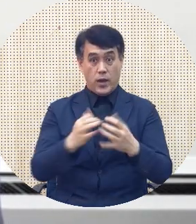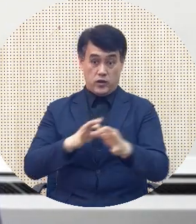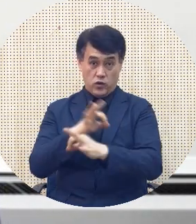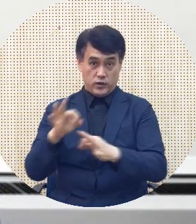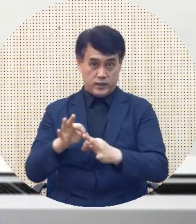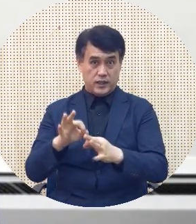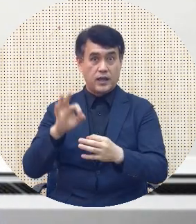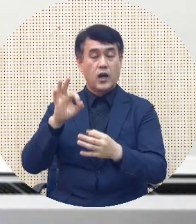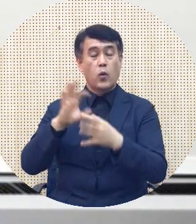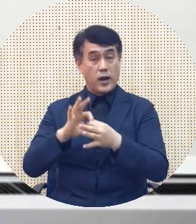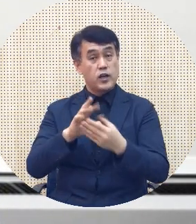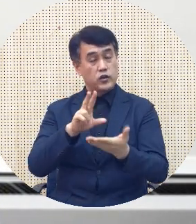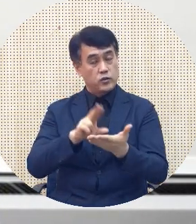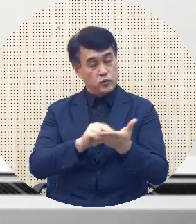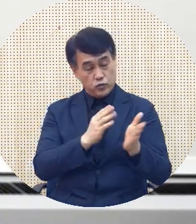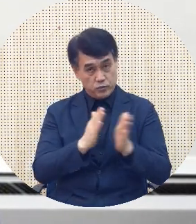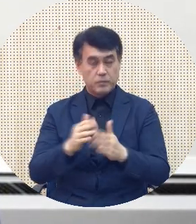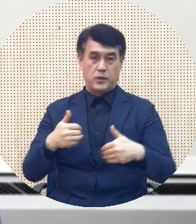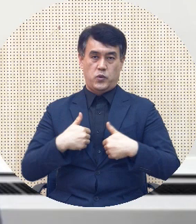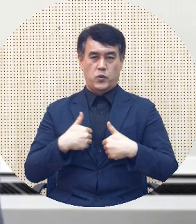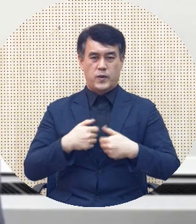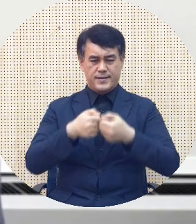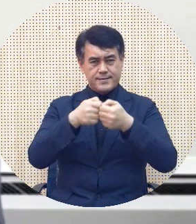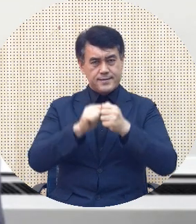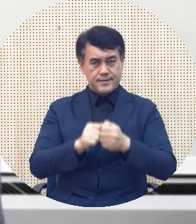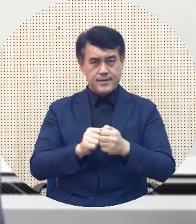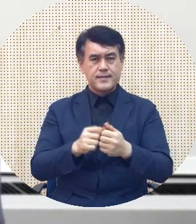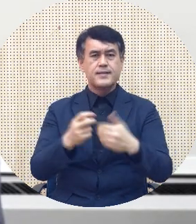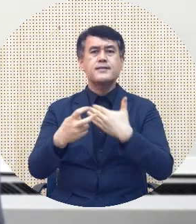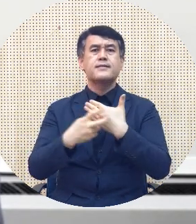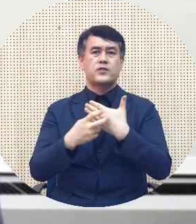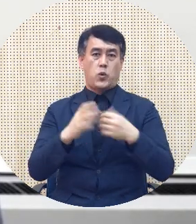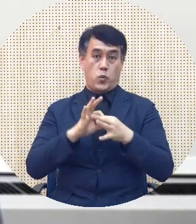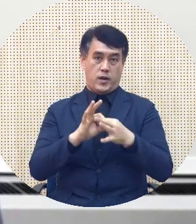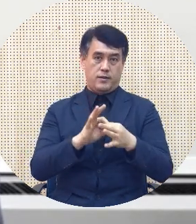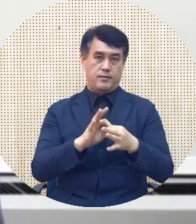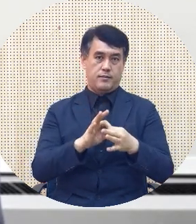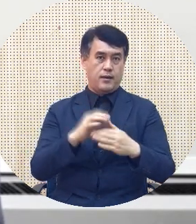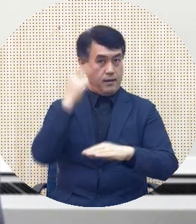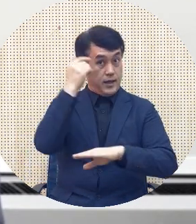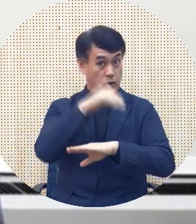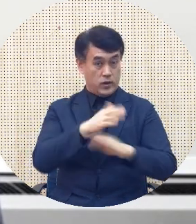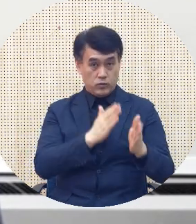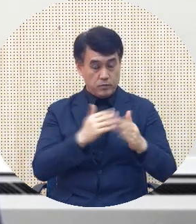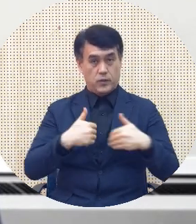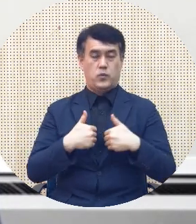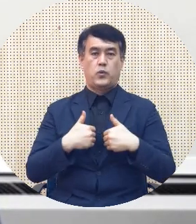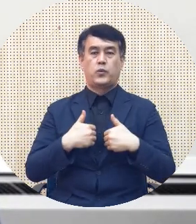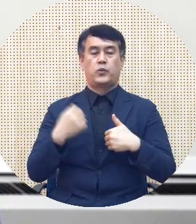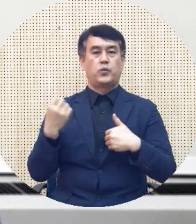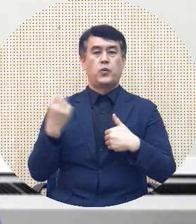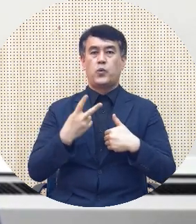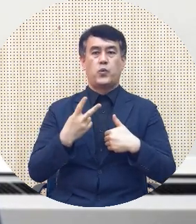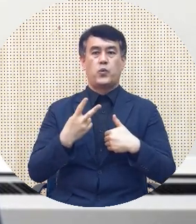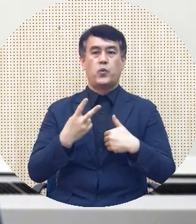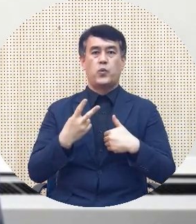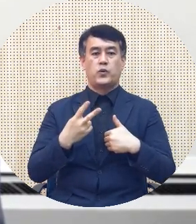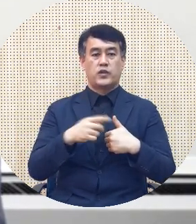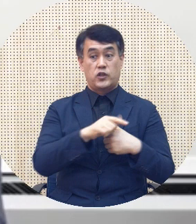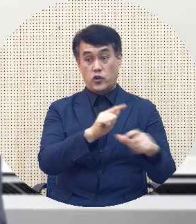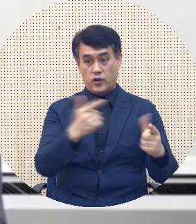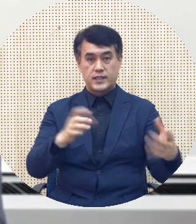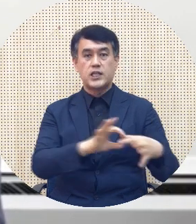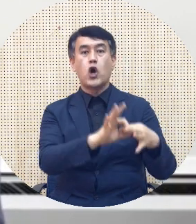대책도 필요하고 어찌 보면 아주 구체적인 의료적 대책도 필요한 또 그 사이에 를 연결하는